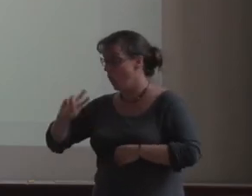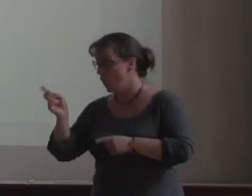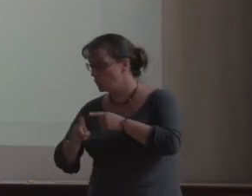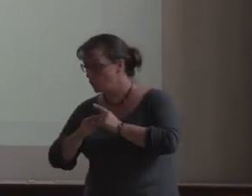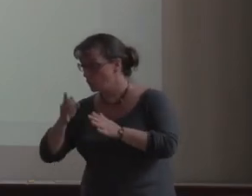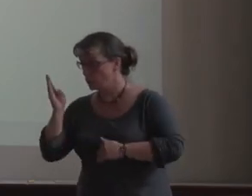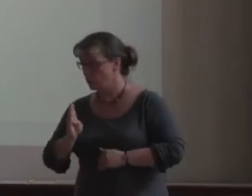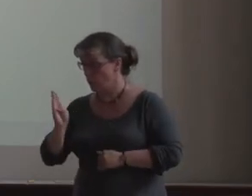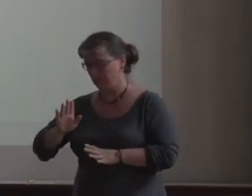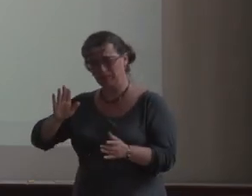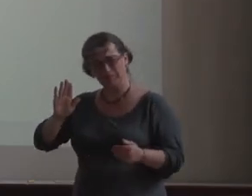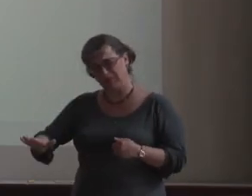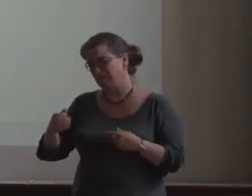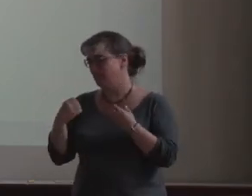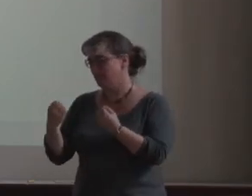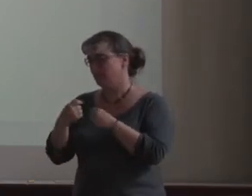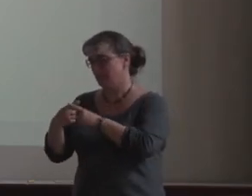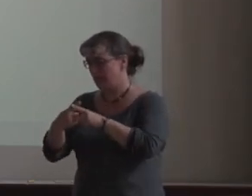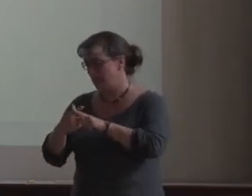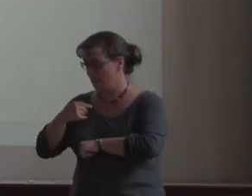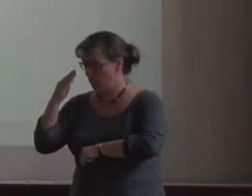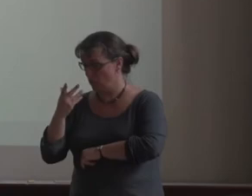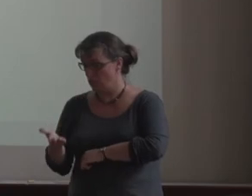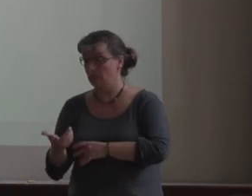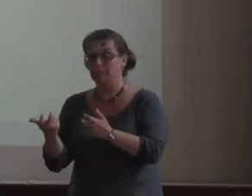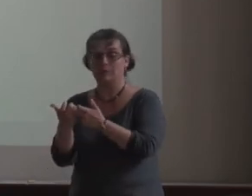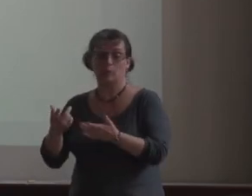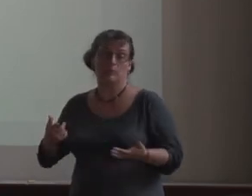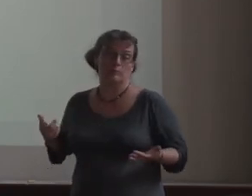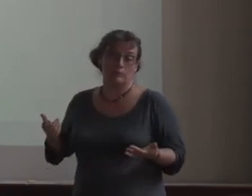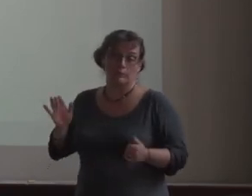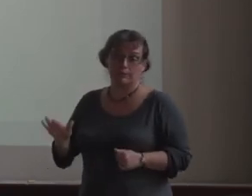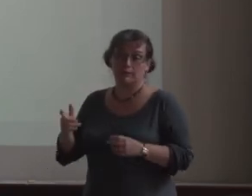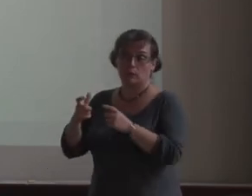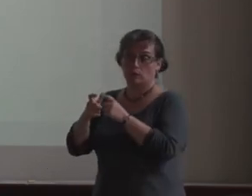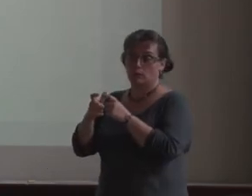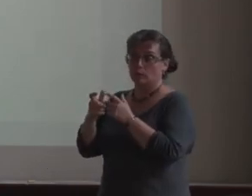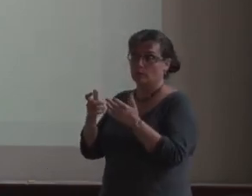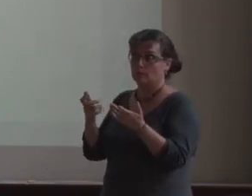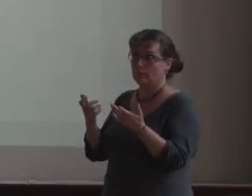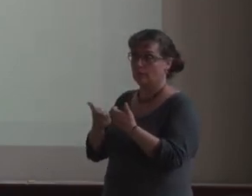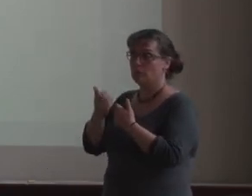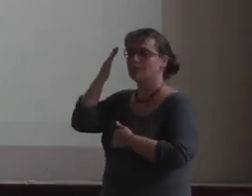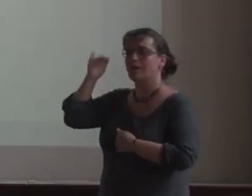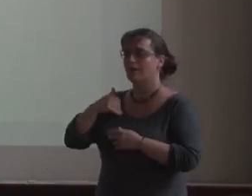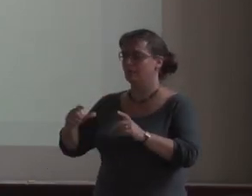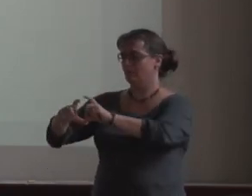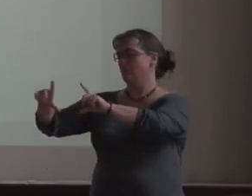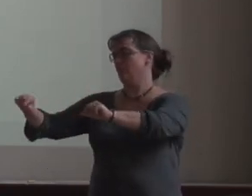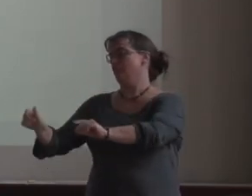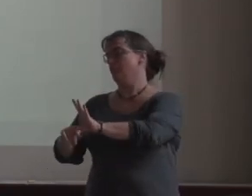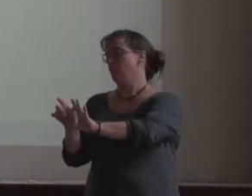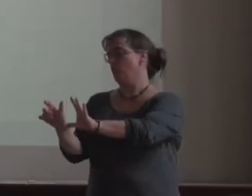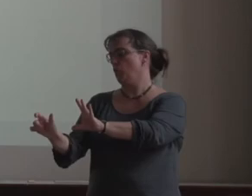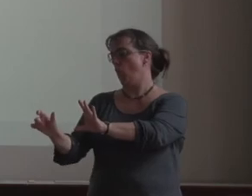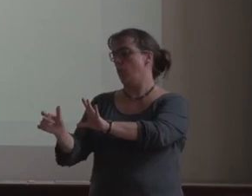fonctionnalités qui sont au cœur de la voiture. Donc, l'exemple typique, c'est vous avez un bel écran au milieu de votre voiture, vous pouvez contrôler